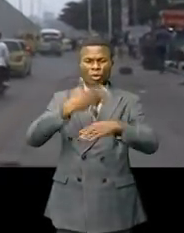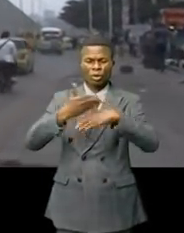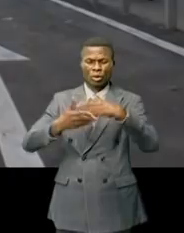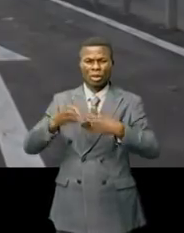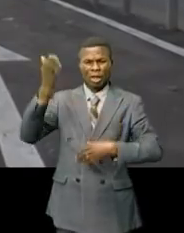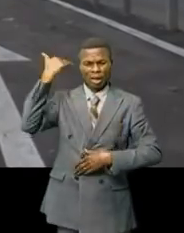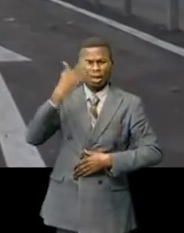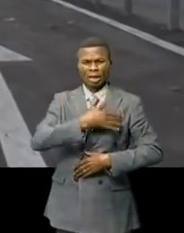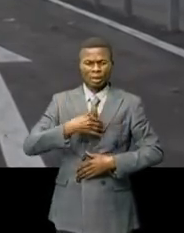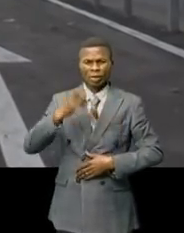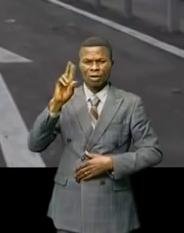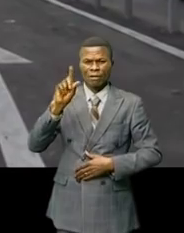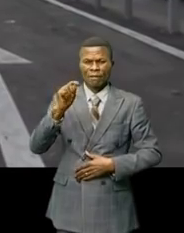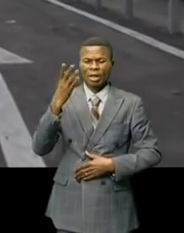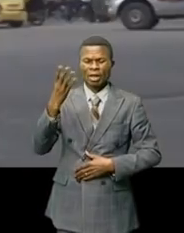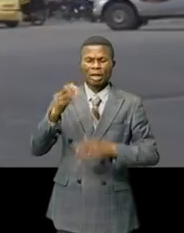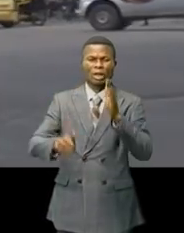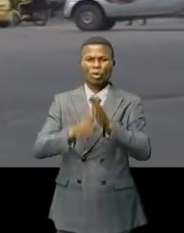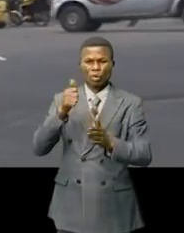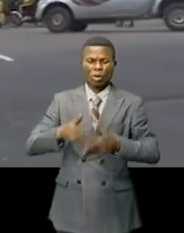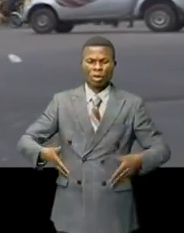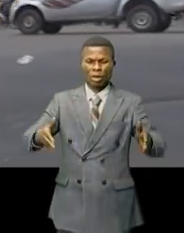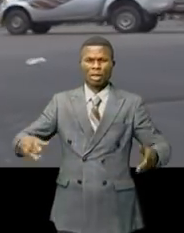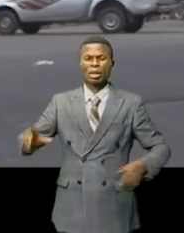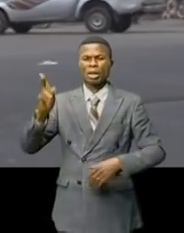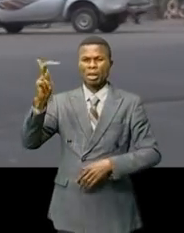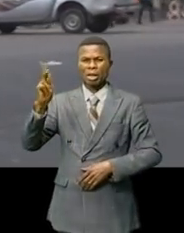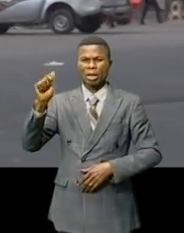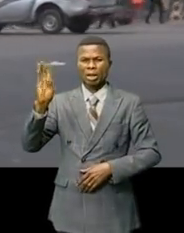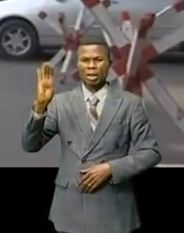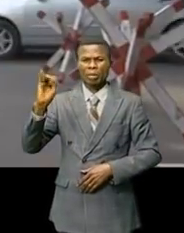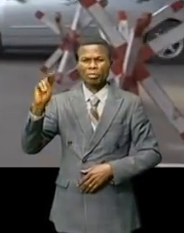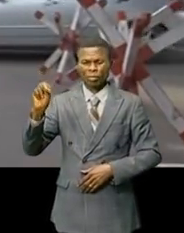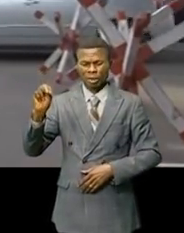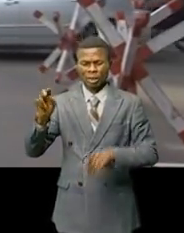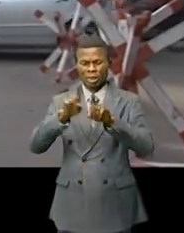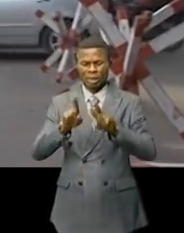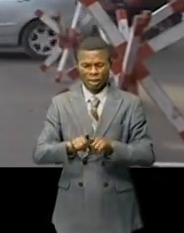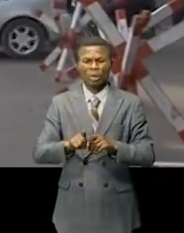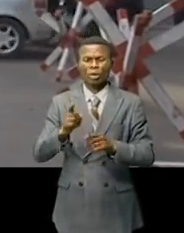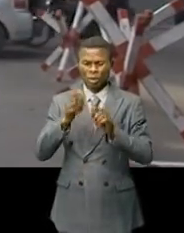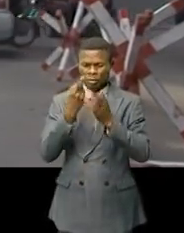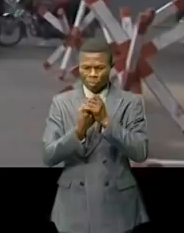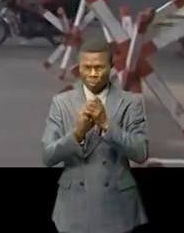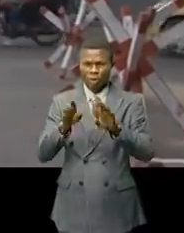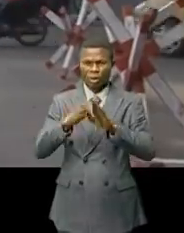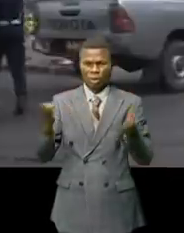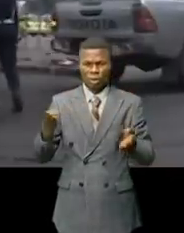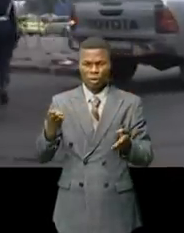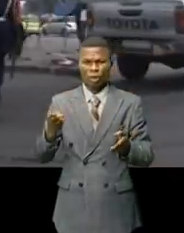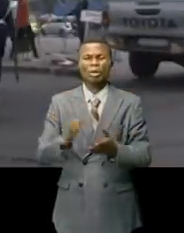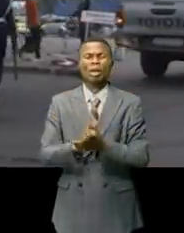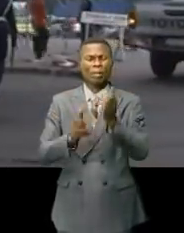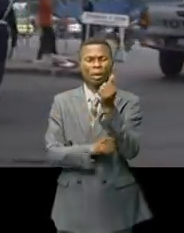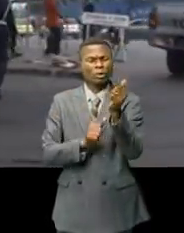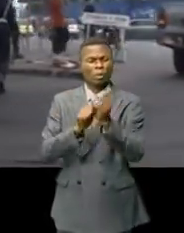novembre au croisement des avenues cabinda niang way et kalembe lembe serra ouvert aux usagers de